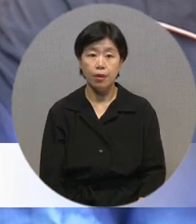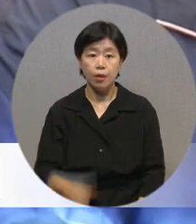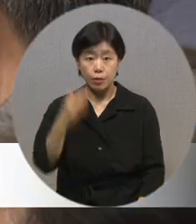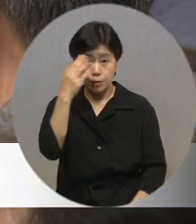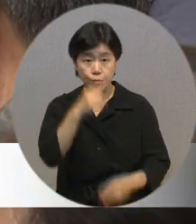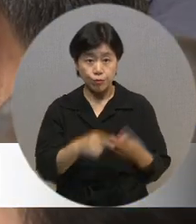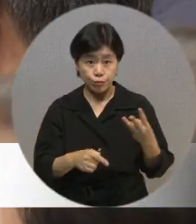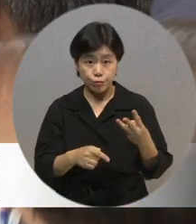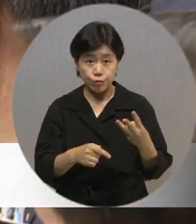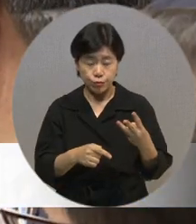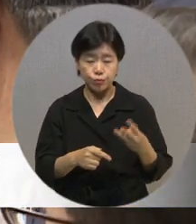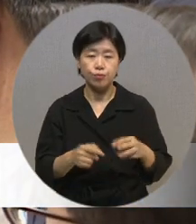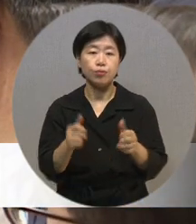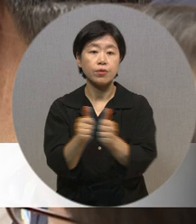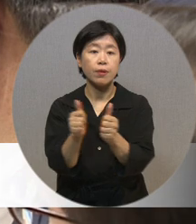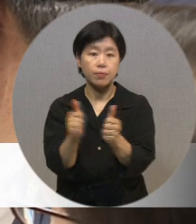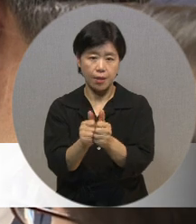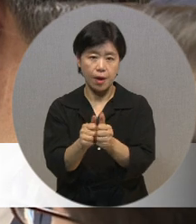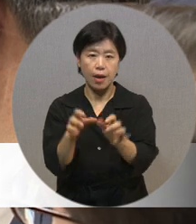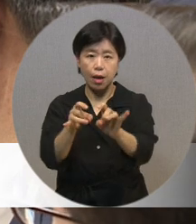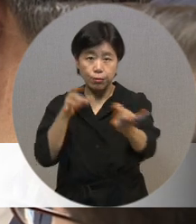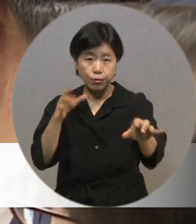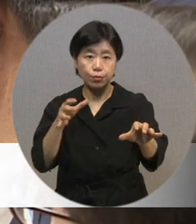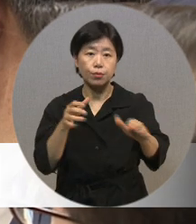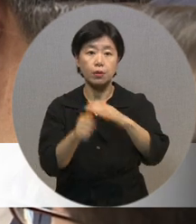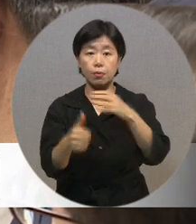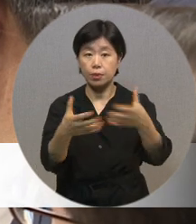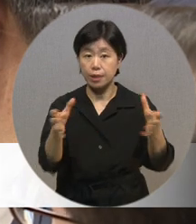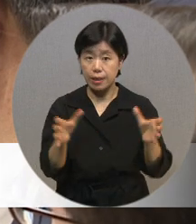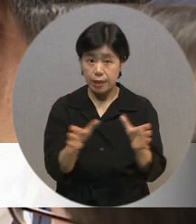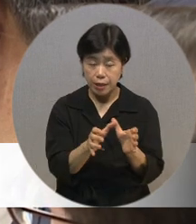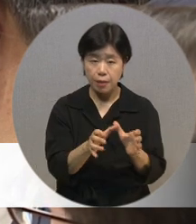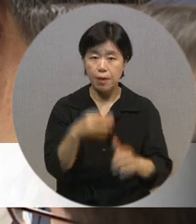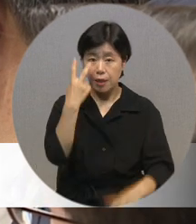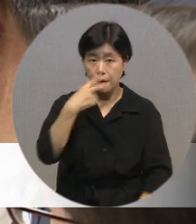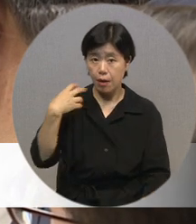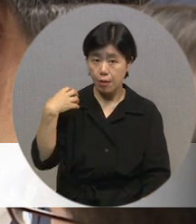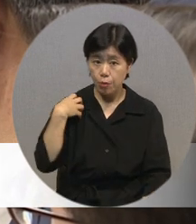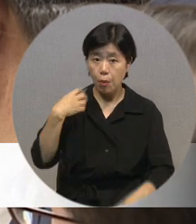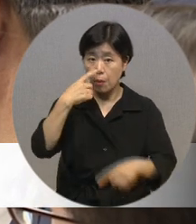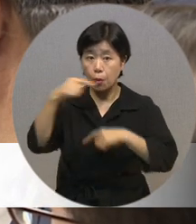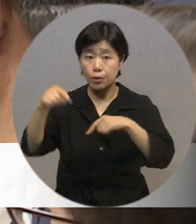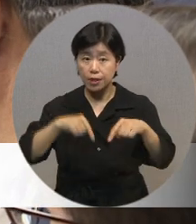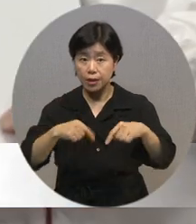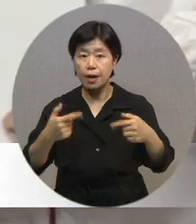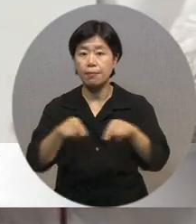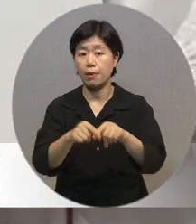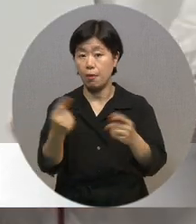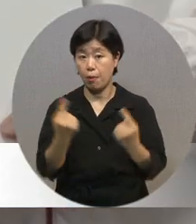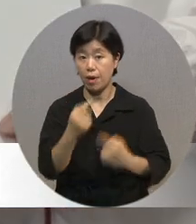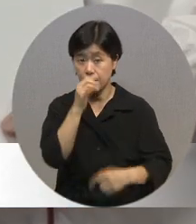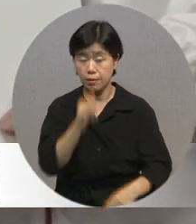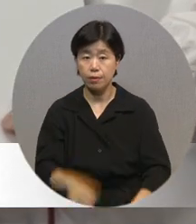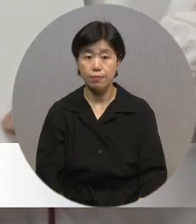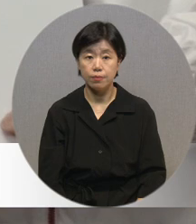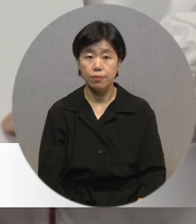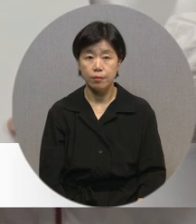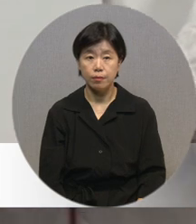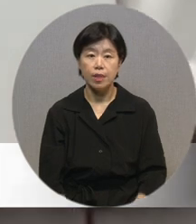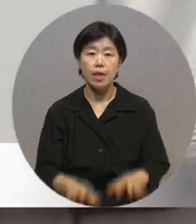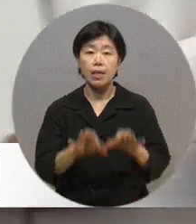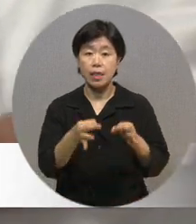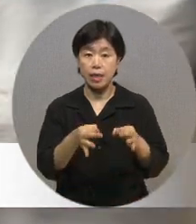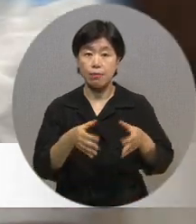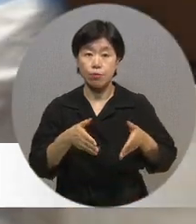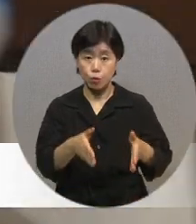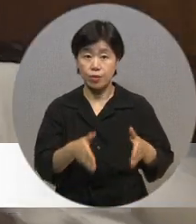남자 양궁 대표팀의 홍승진 총감독과 임동현 코치도 자리를 함께했습니다. 김영환 도지사는